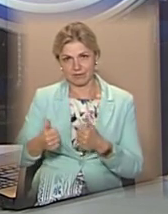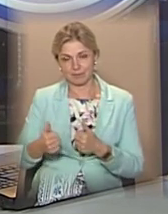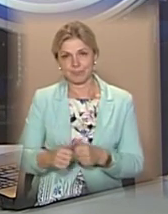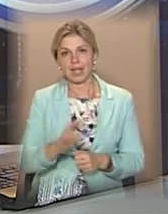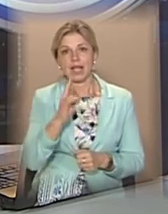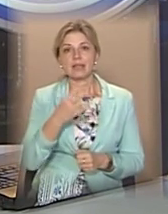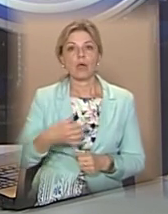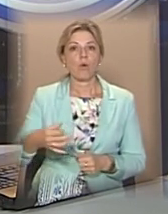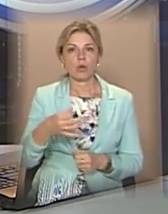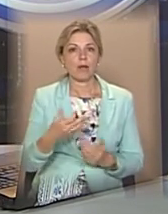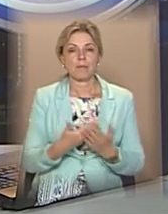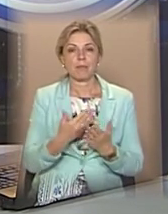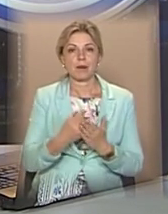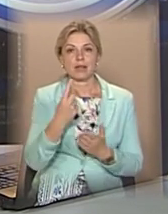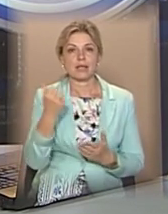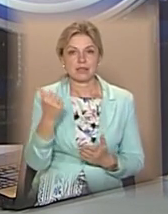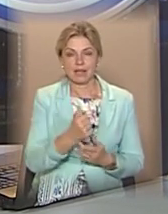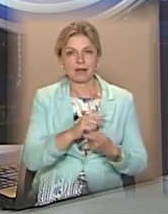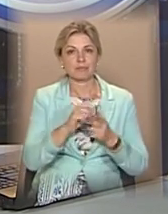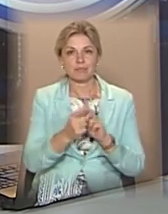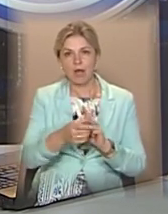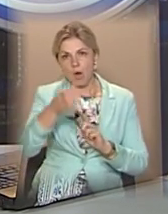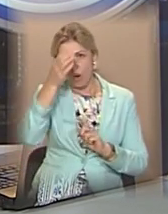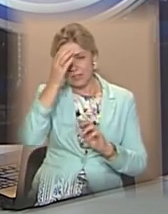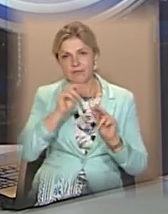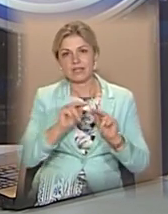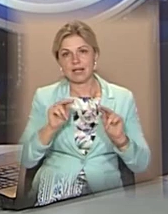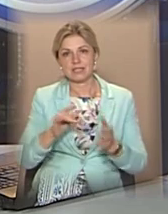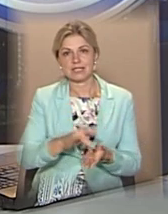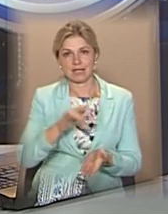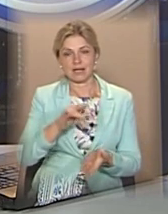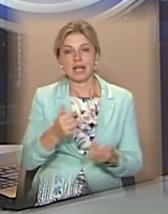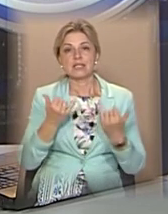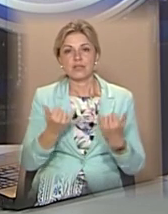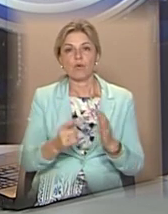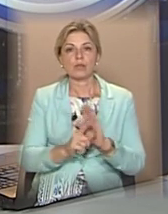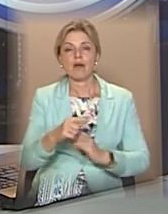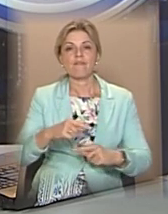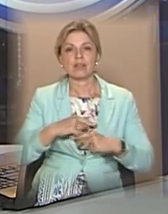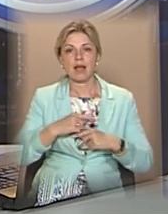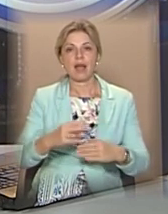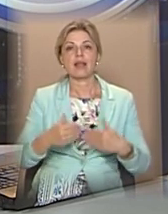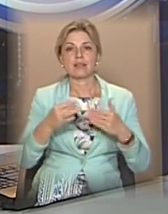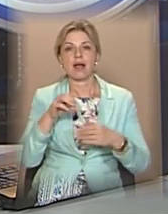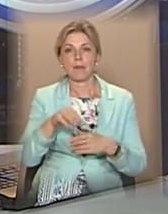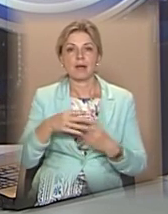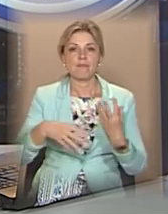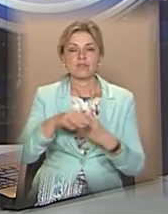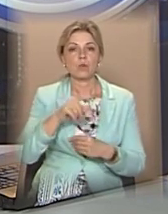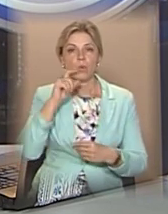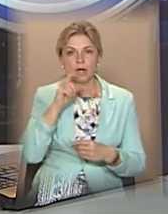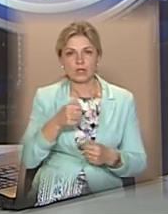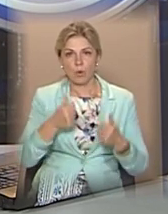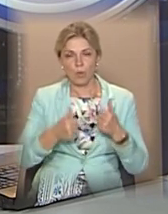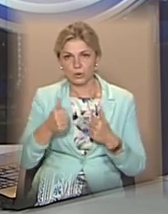Миколаївщина майже на тиждень стане освітянським центром. Сьогодні стартував фінальний етап всеукраїнського конкурсу «Учитель